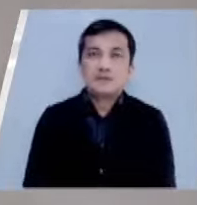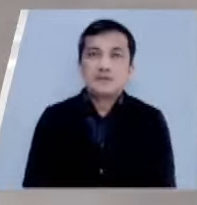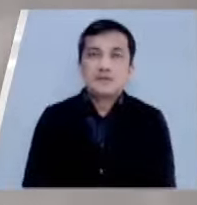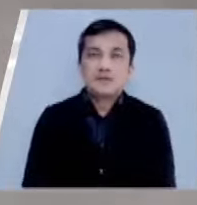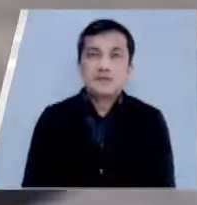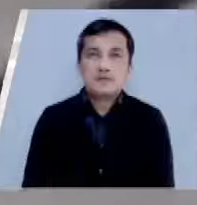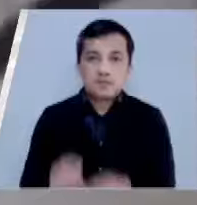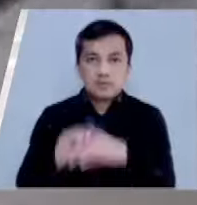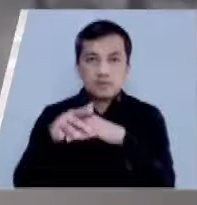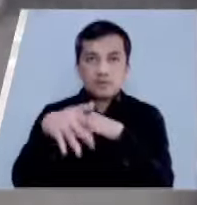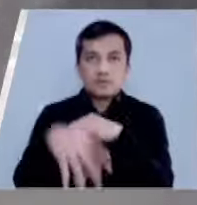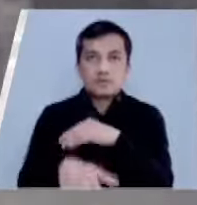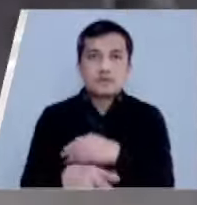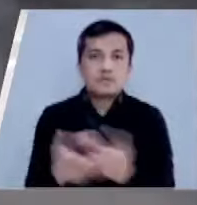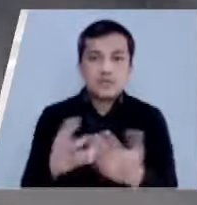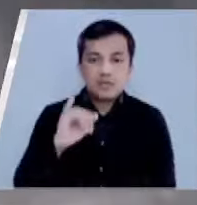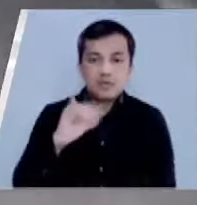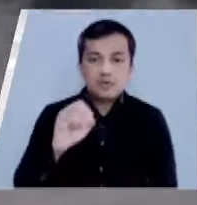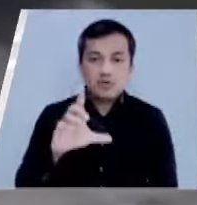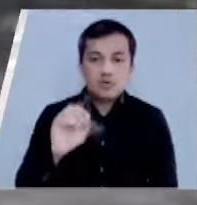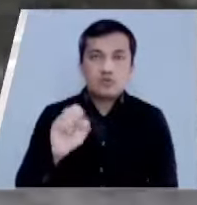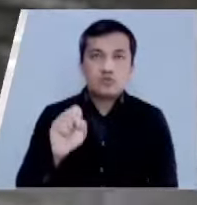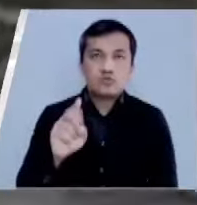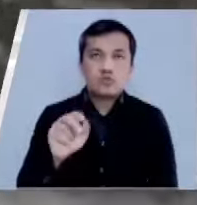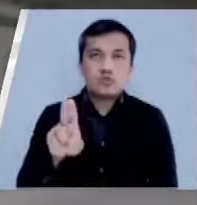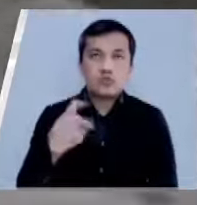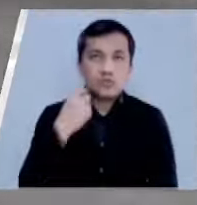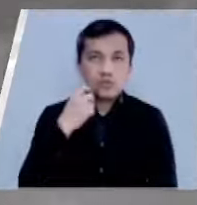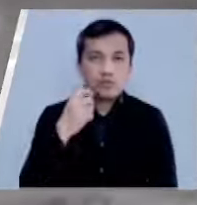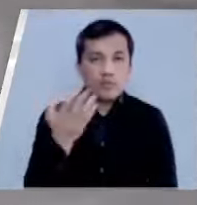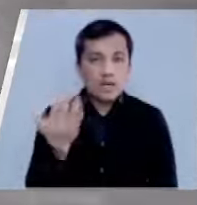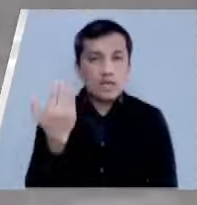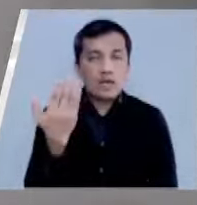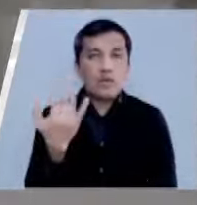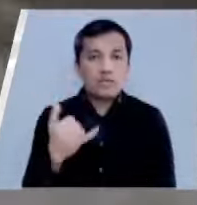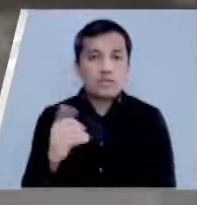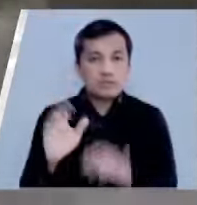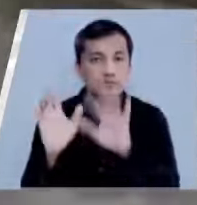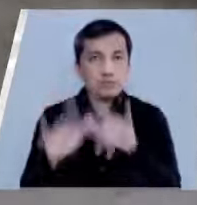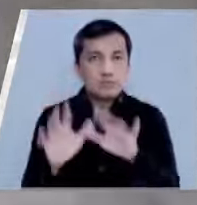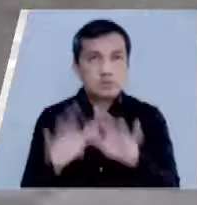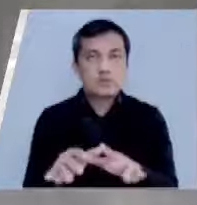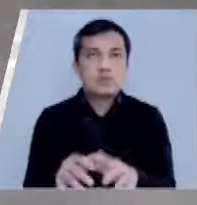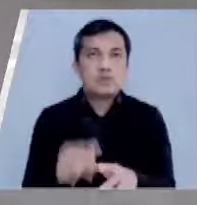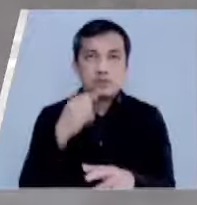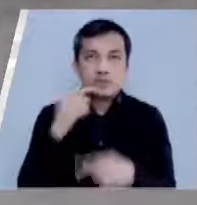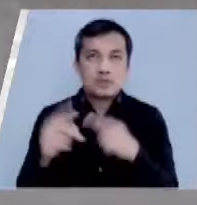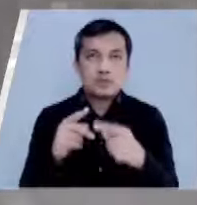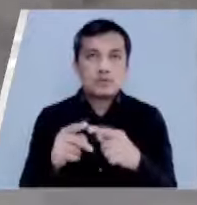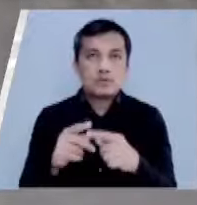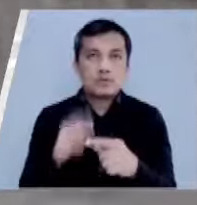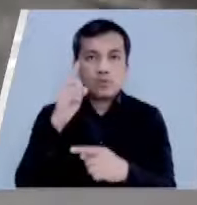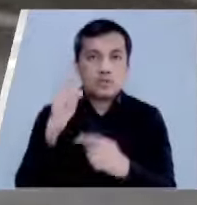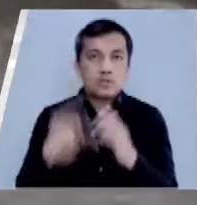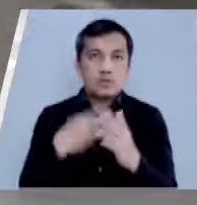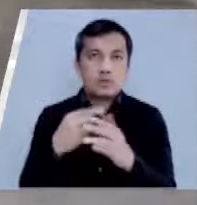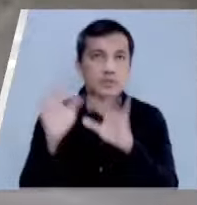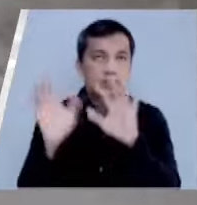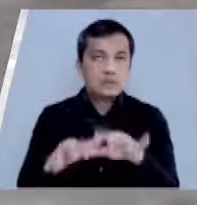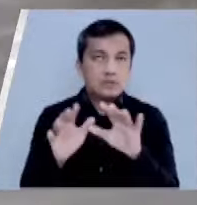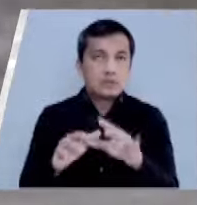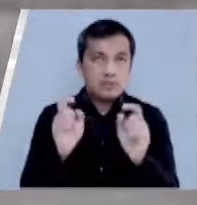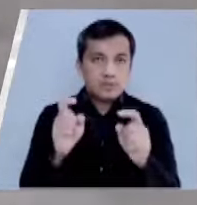baha sa Colosulu kaninang umaga dahil sa malakas na bugos ng ulan. Ayon sa mga residente, tumagal na mahigit isang oras ang mga pag-ulan kaya mabilis binaha